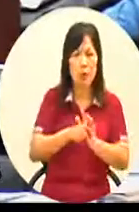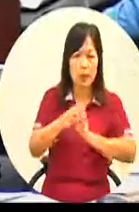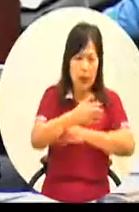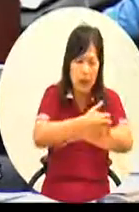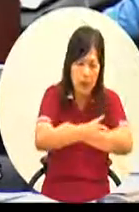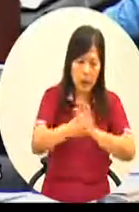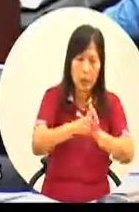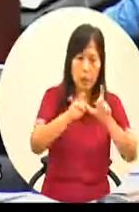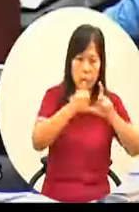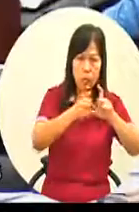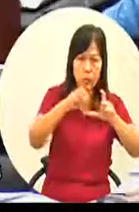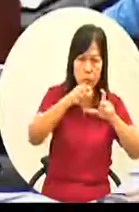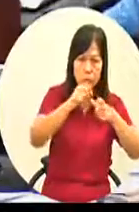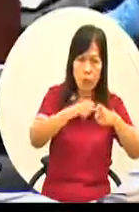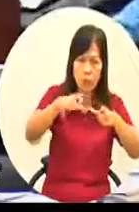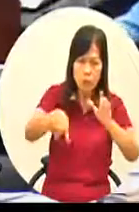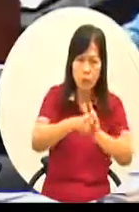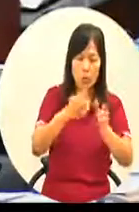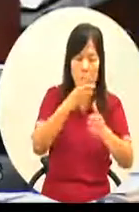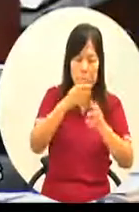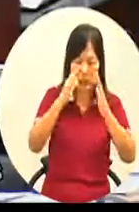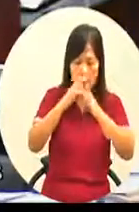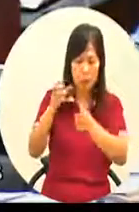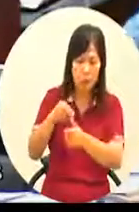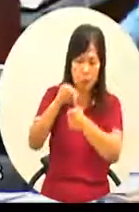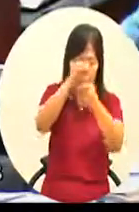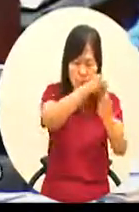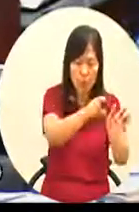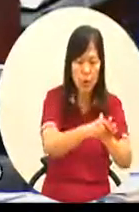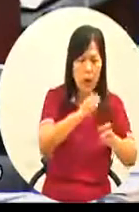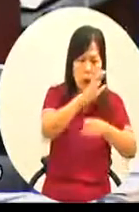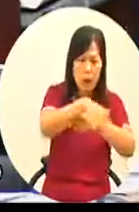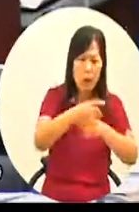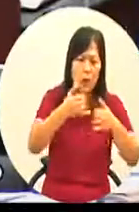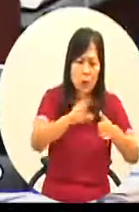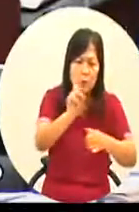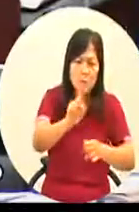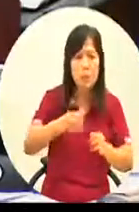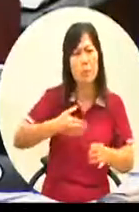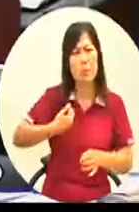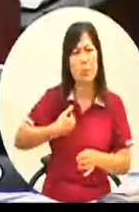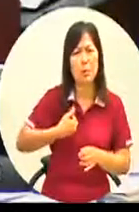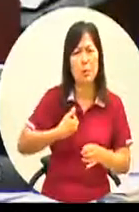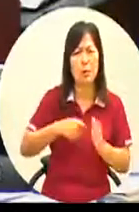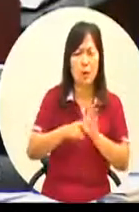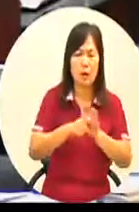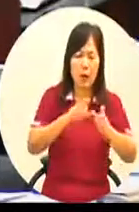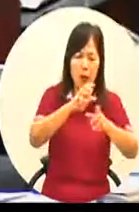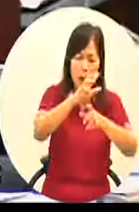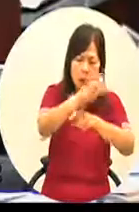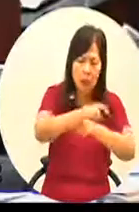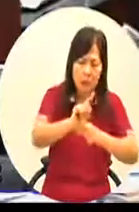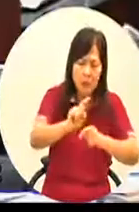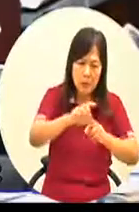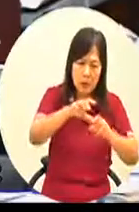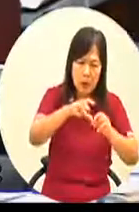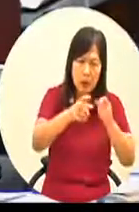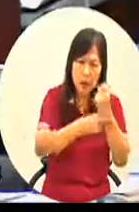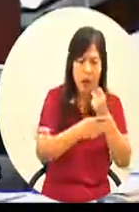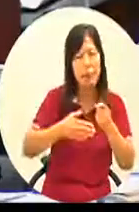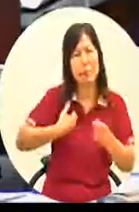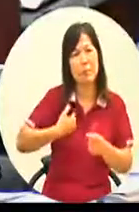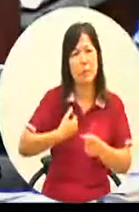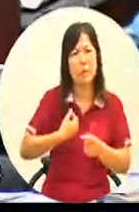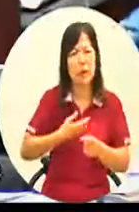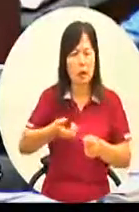所上班的，伊是起来钓鱼的，什么农路他也不知道，什么农产品也不知道。我较早一个助理伫